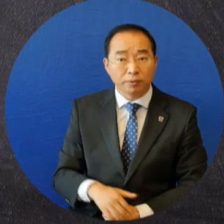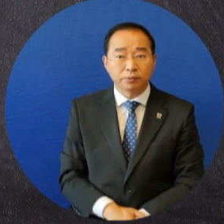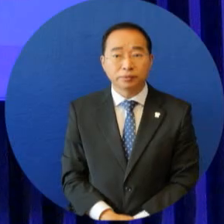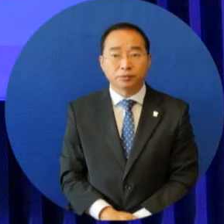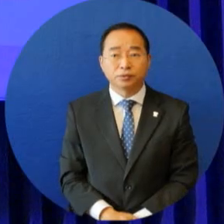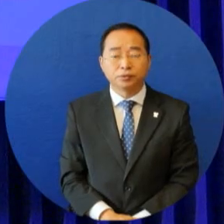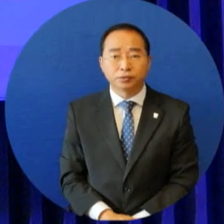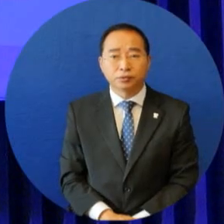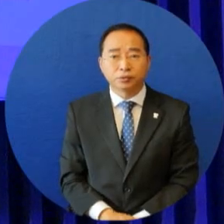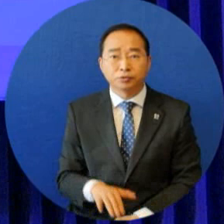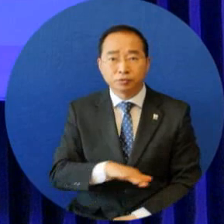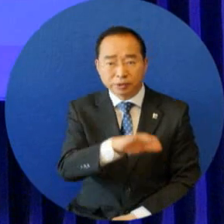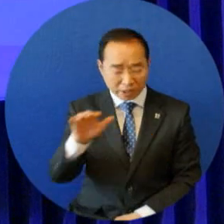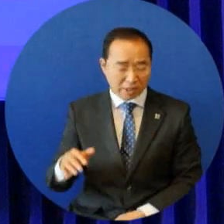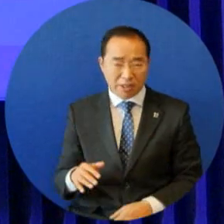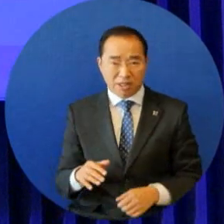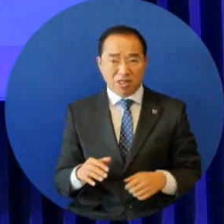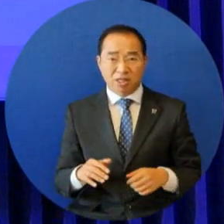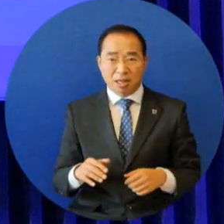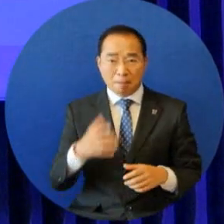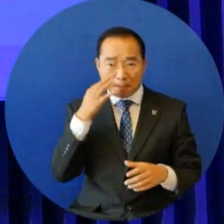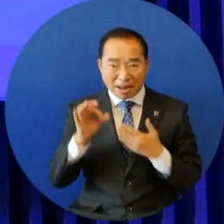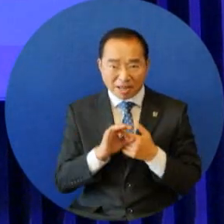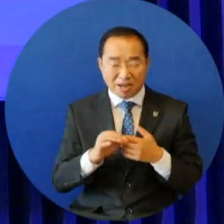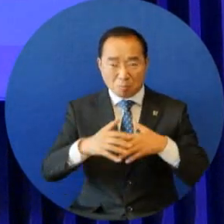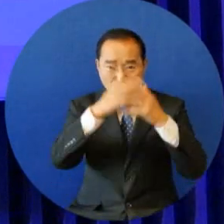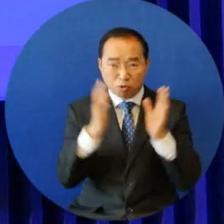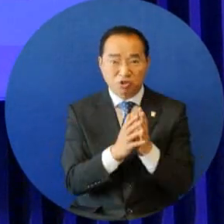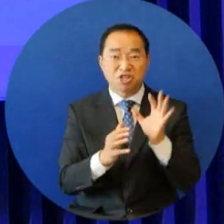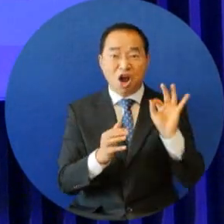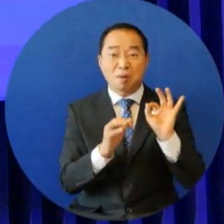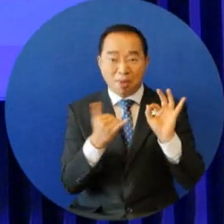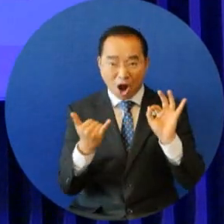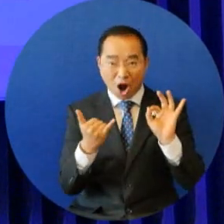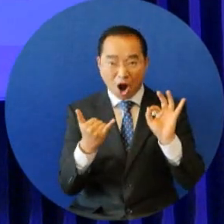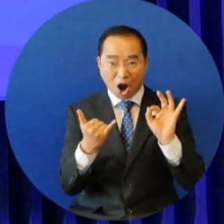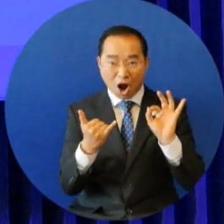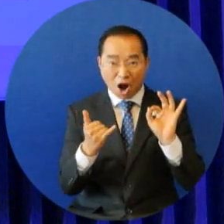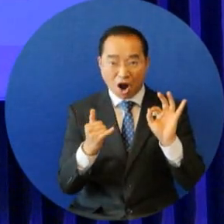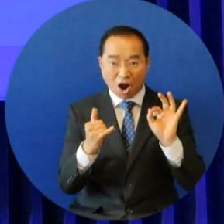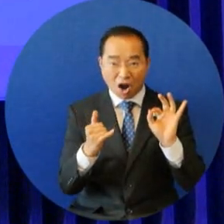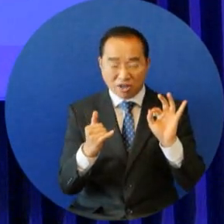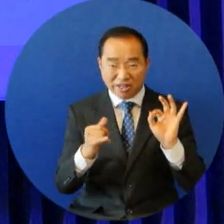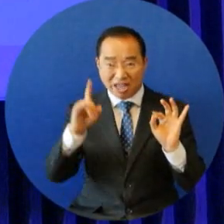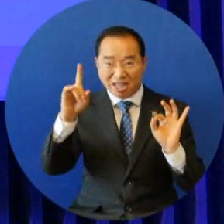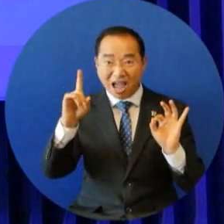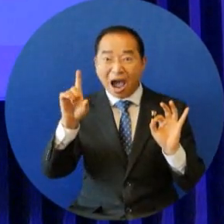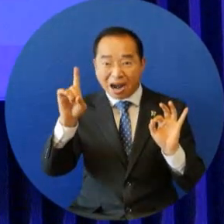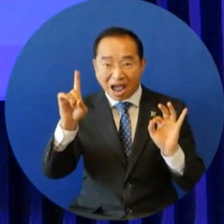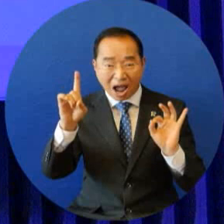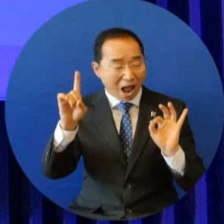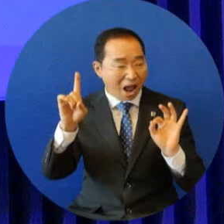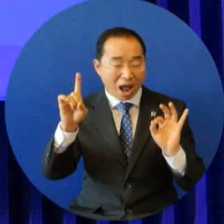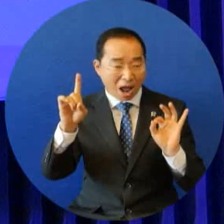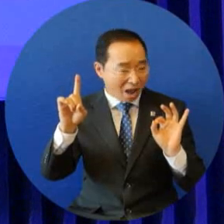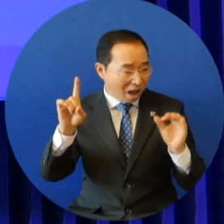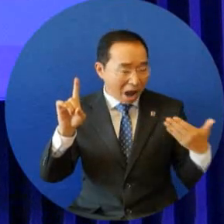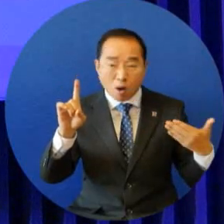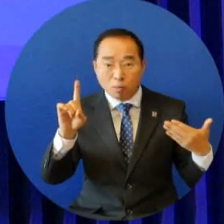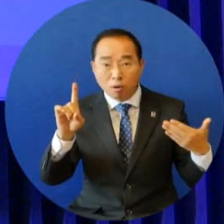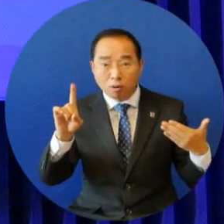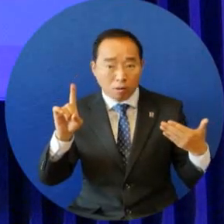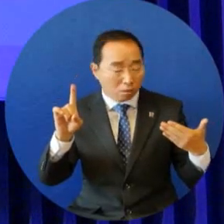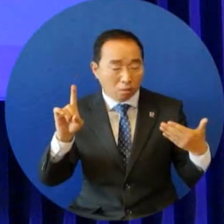의미하냐면 우리가 10명이 있는 사회를 가정했을 때 돈 잘 버는 한 사람이 나머지 9사람보다 돈을 더 많이